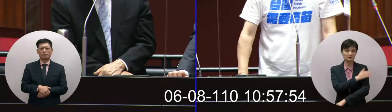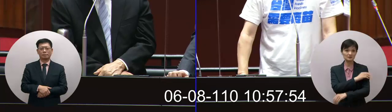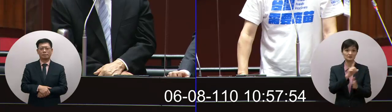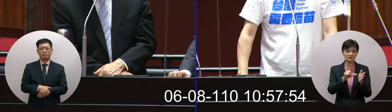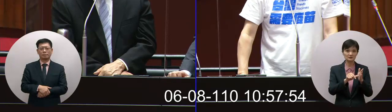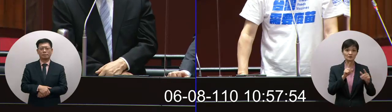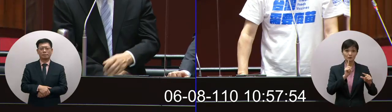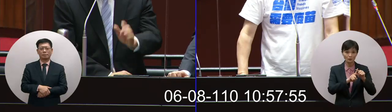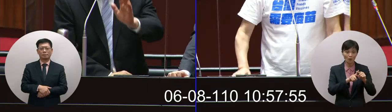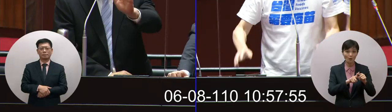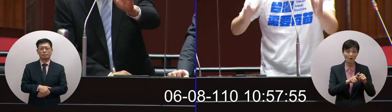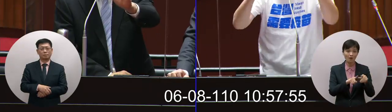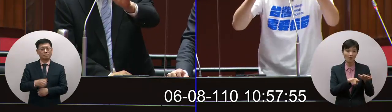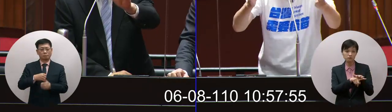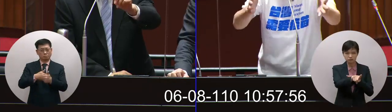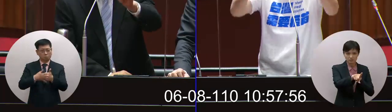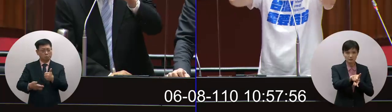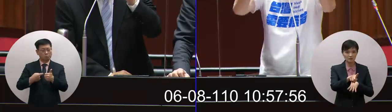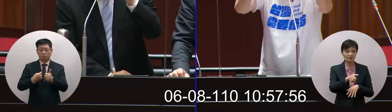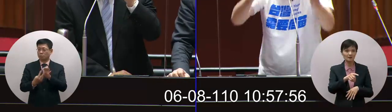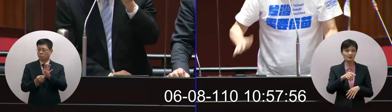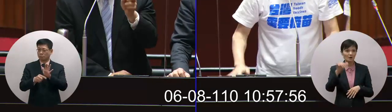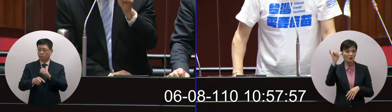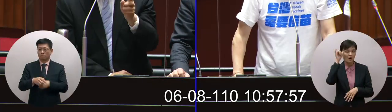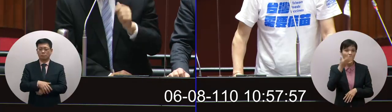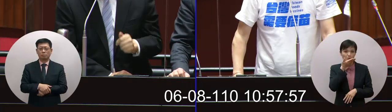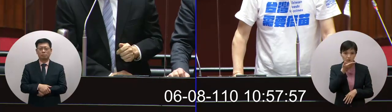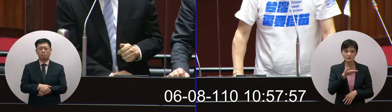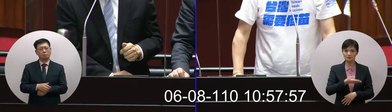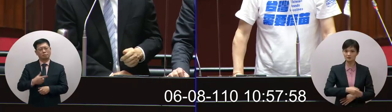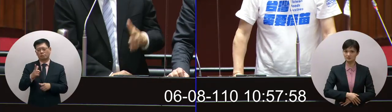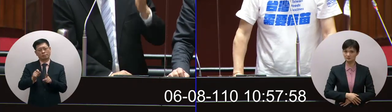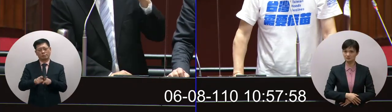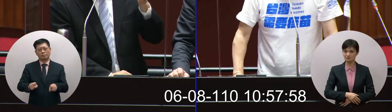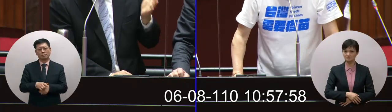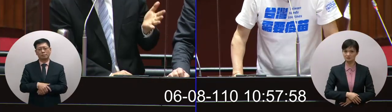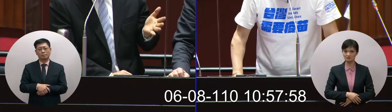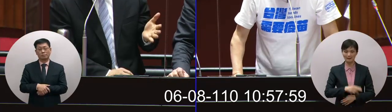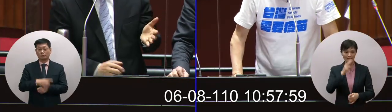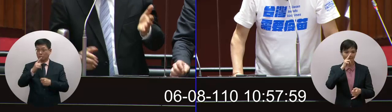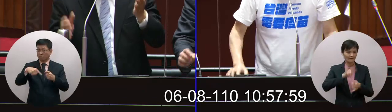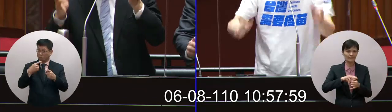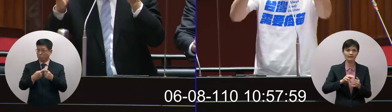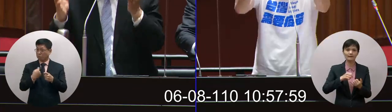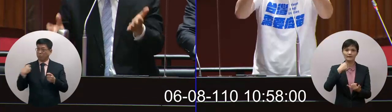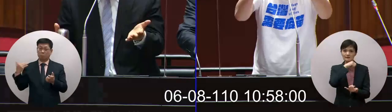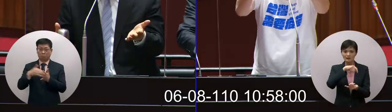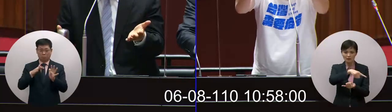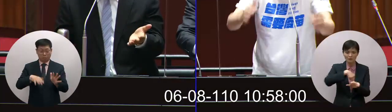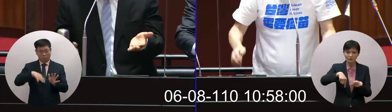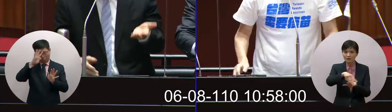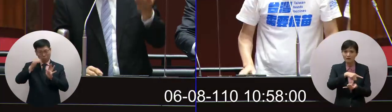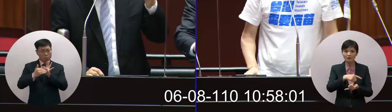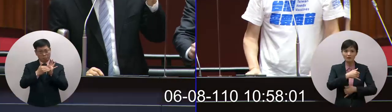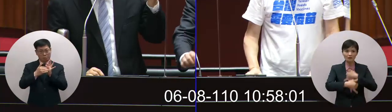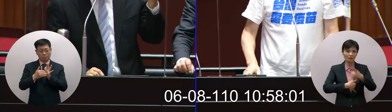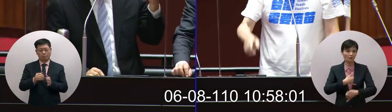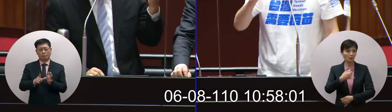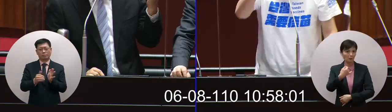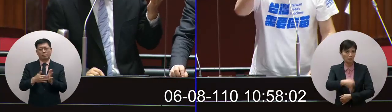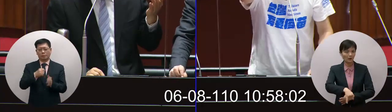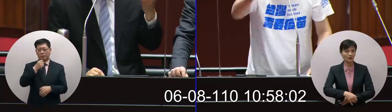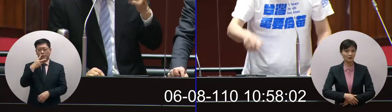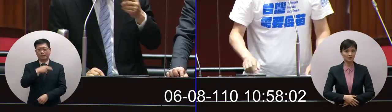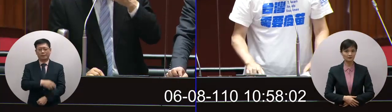牛。 那你我也 让台湾过什么样的日子？ 很不公平。一年多了，我们防疫的成绩。